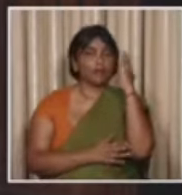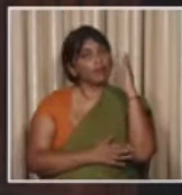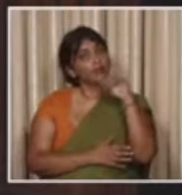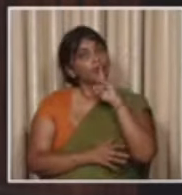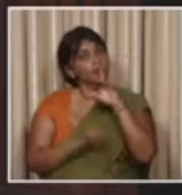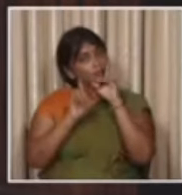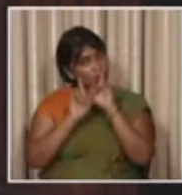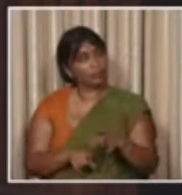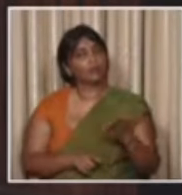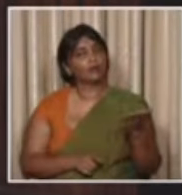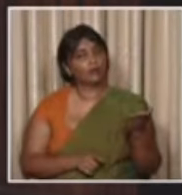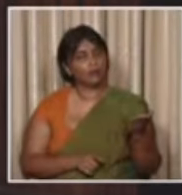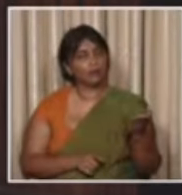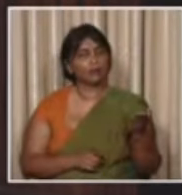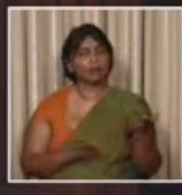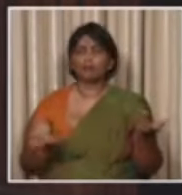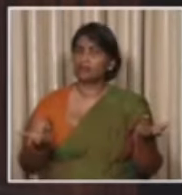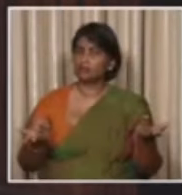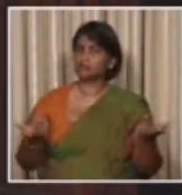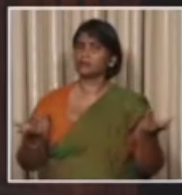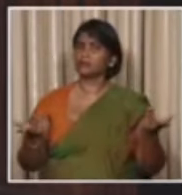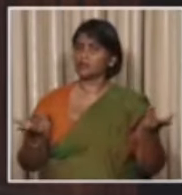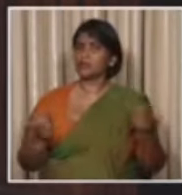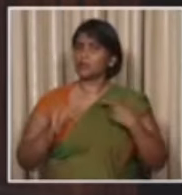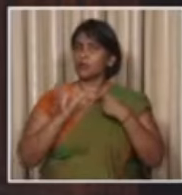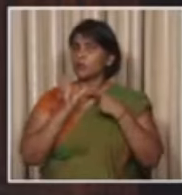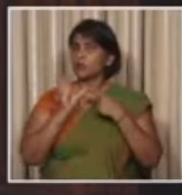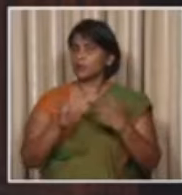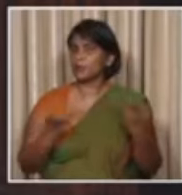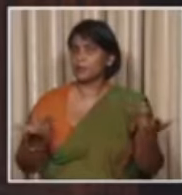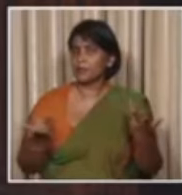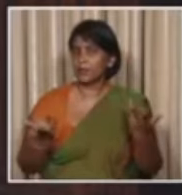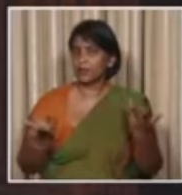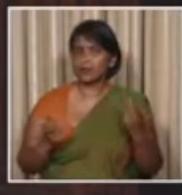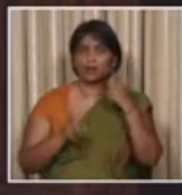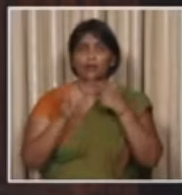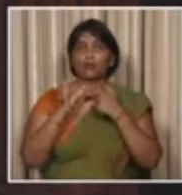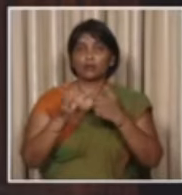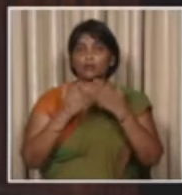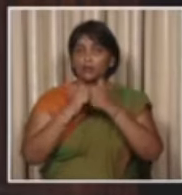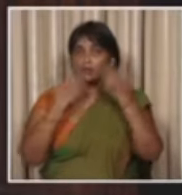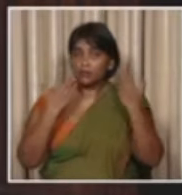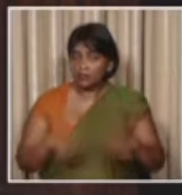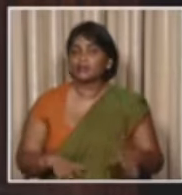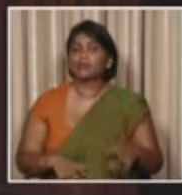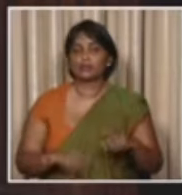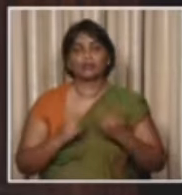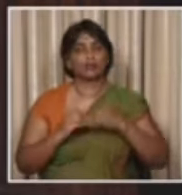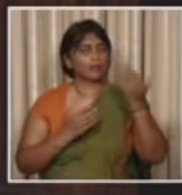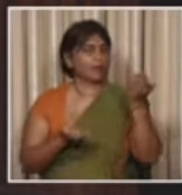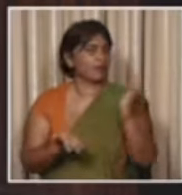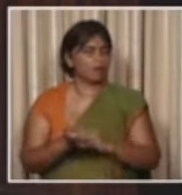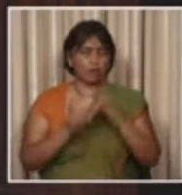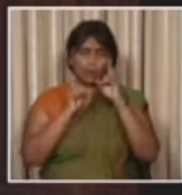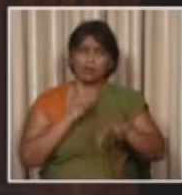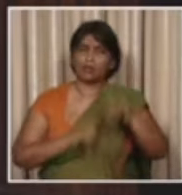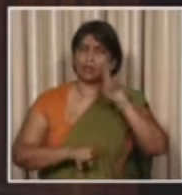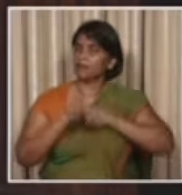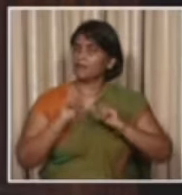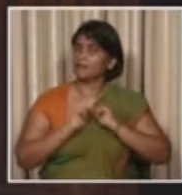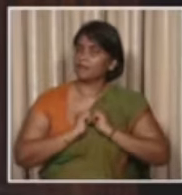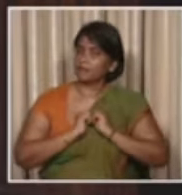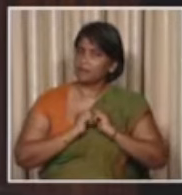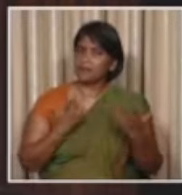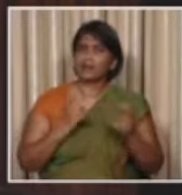ඒ විදිහට නේද? කාදිනතුමා අහනවා මොකද්ද මේ? ඇයි මේකට උත්තරයක් දෙන්න බැරි? මේකට උත්තරයක් දීලා මේක අවසන් කරන්න. මීට පස්සේ නම් මේ දේ මේ වගේ කතා කරලා පළක්